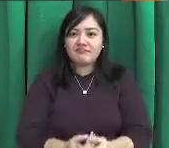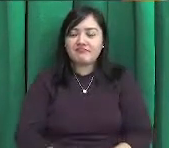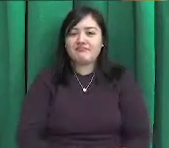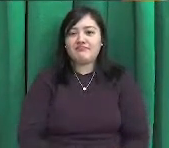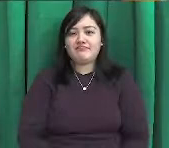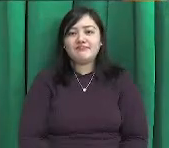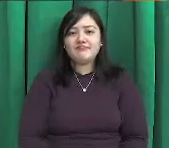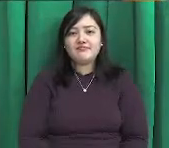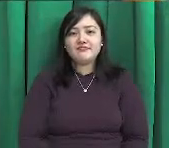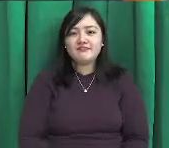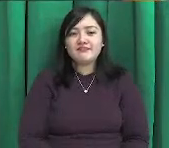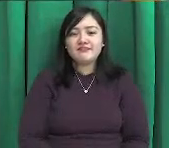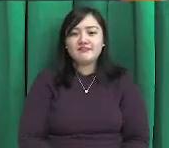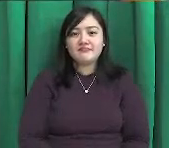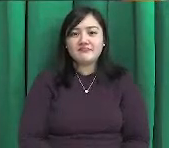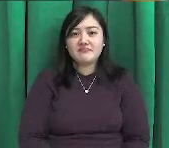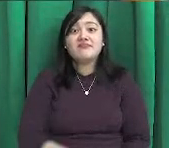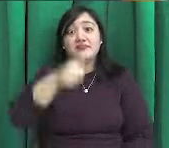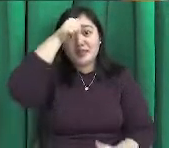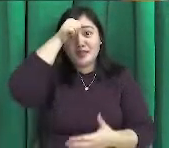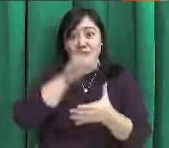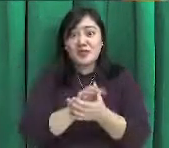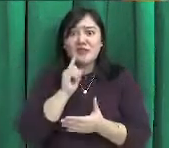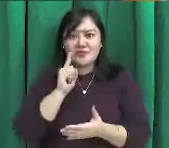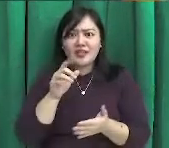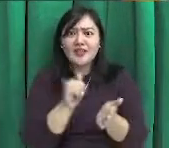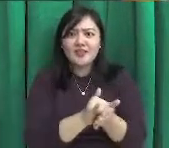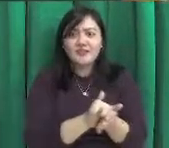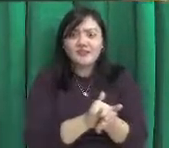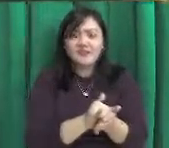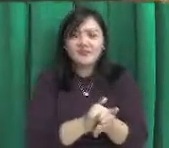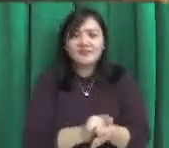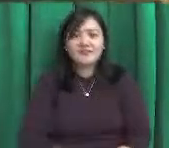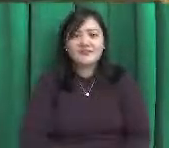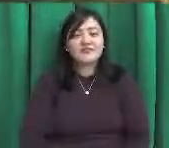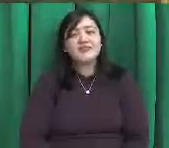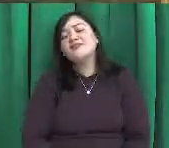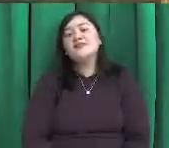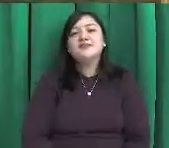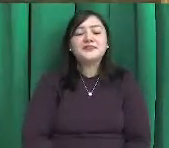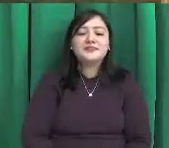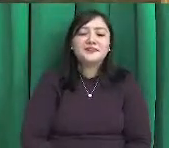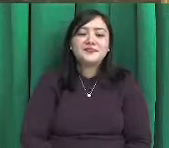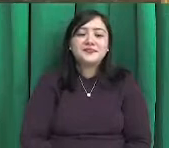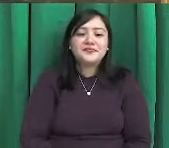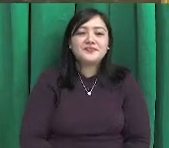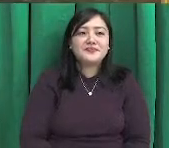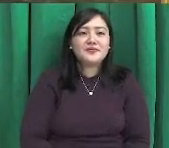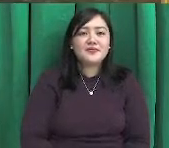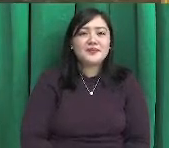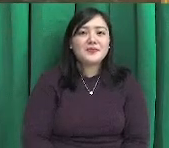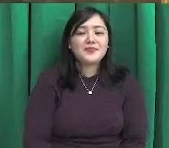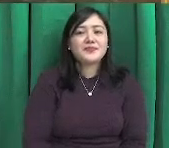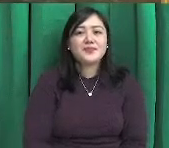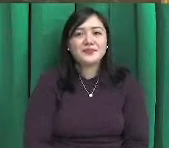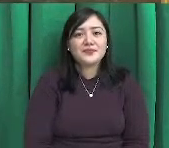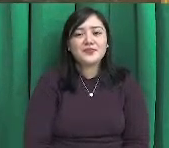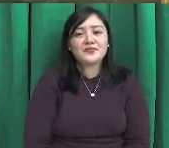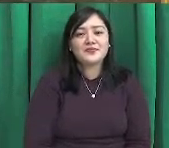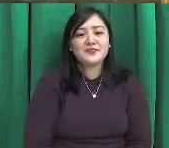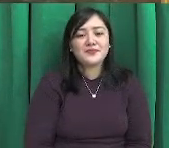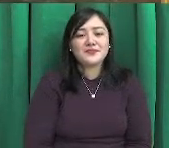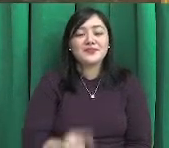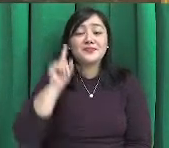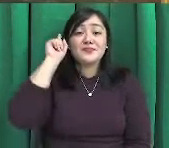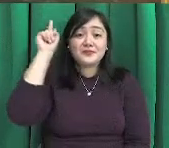word. Okay. Sinabi niya sa akin. Maganda to mga kapatid, kasi ito'y malalaman natin kung paano